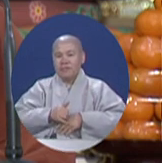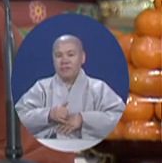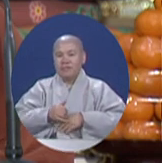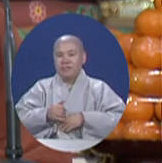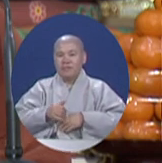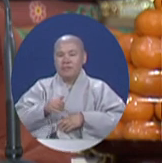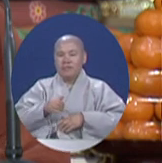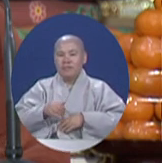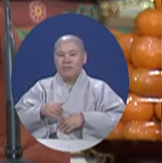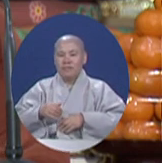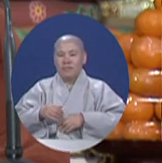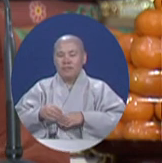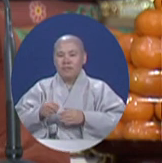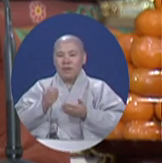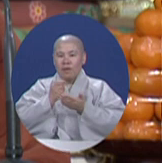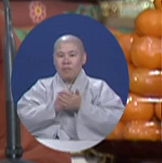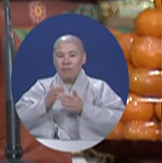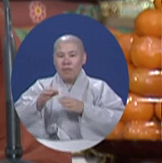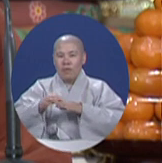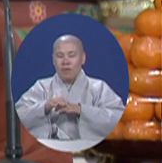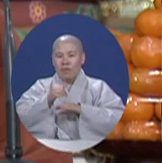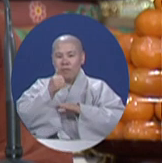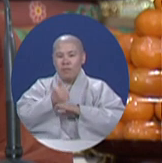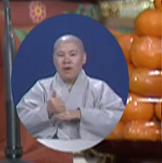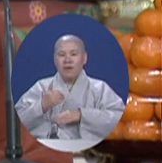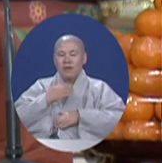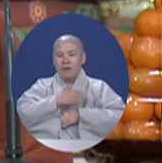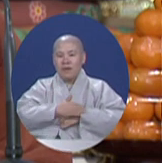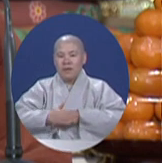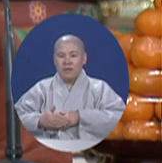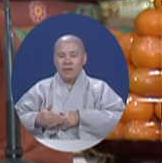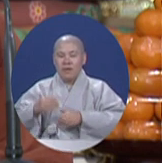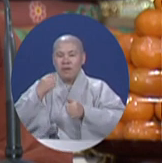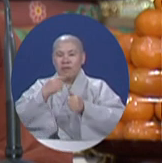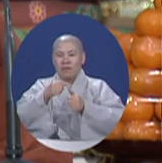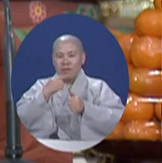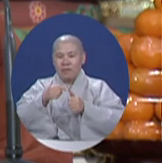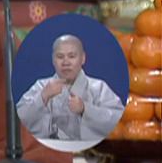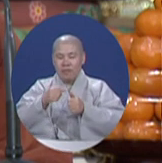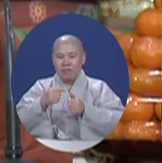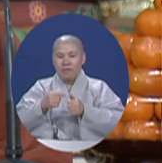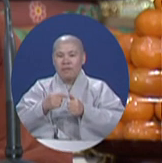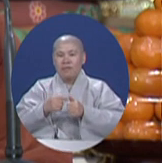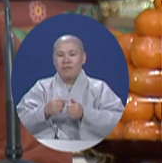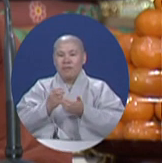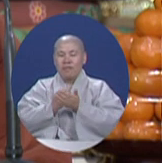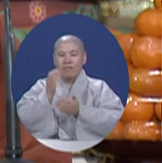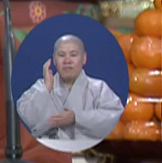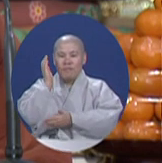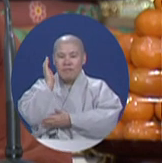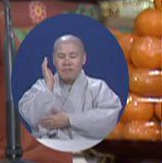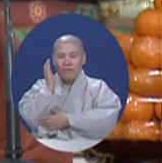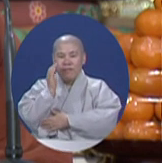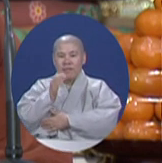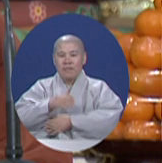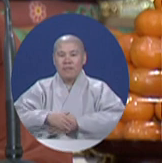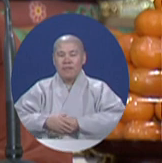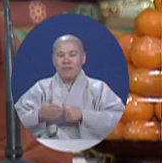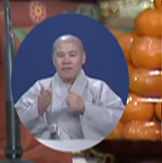이걸 법왕신이라고 서산 스님이 더 가르쳐 주셨지 않습니까? 이 법문이에요. 그래서